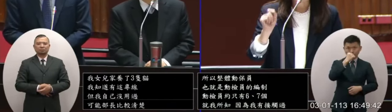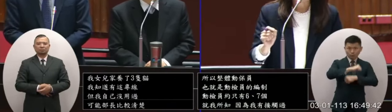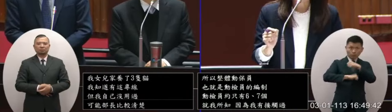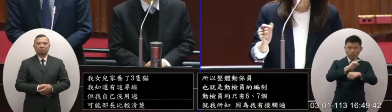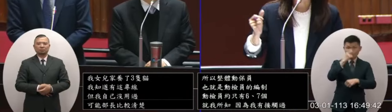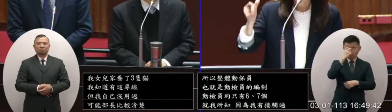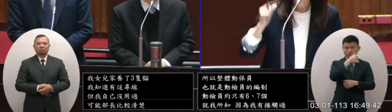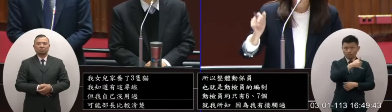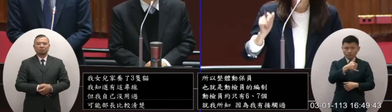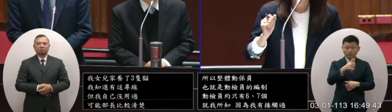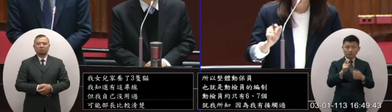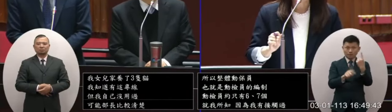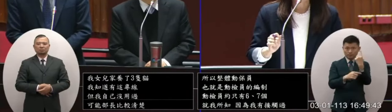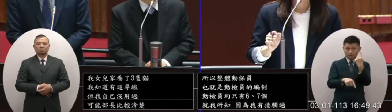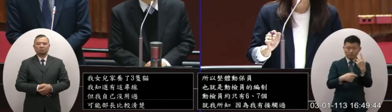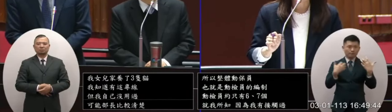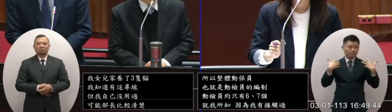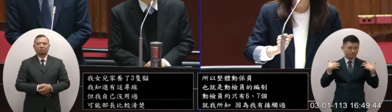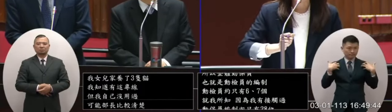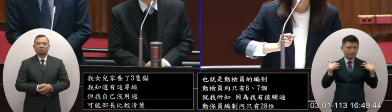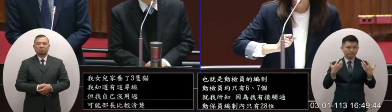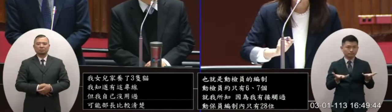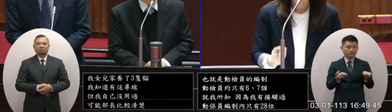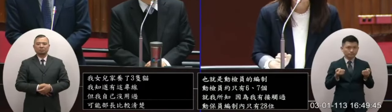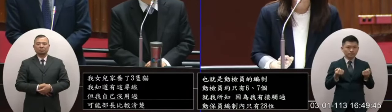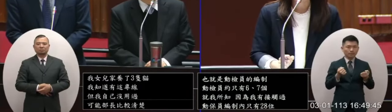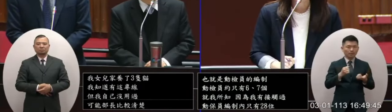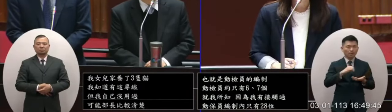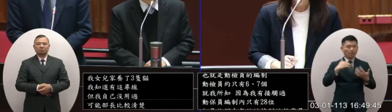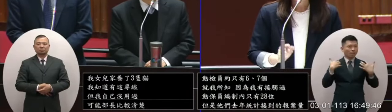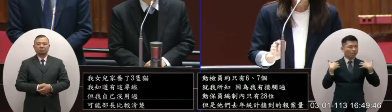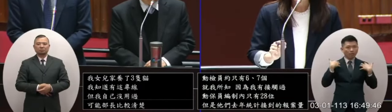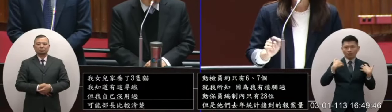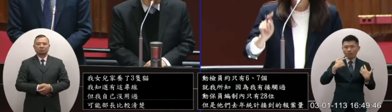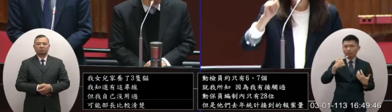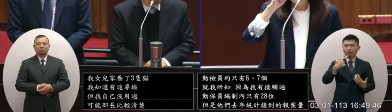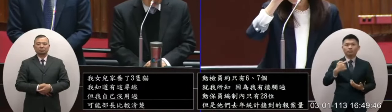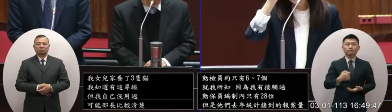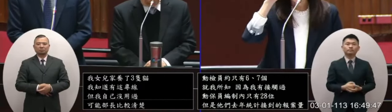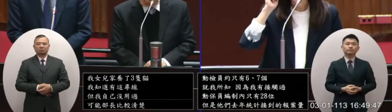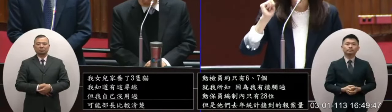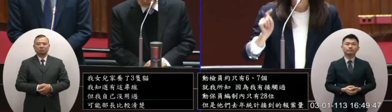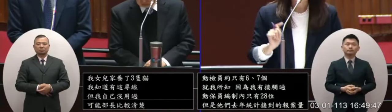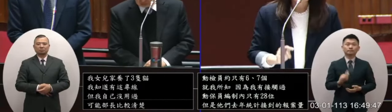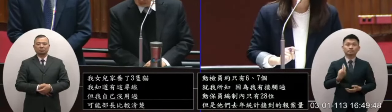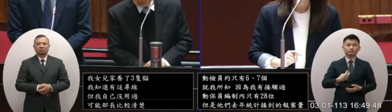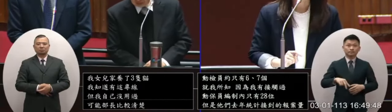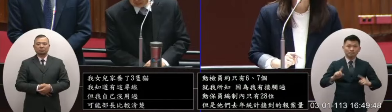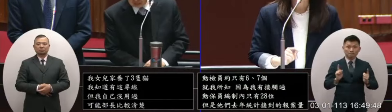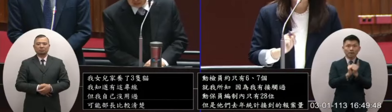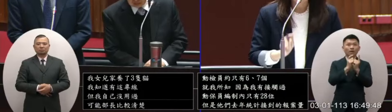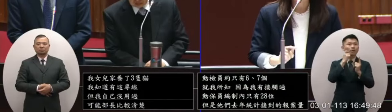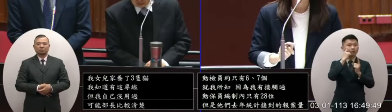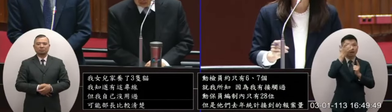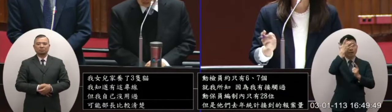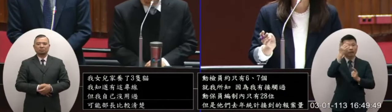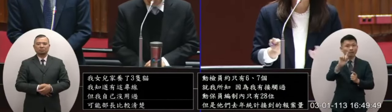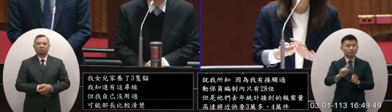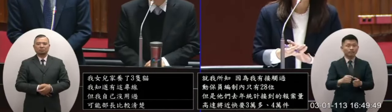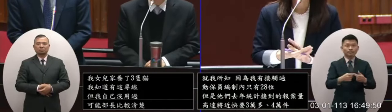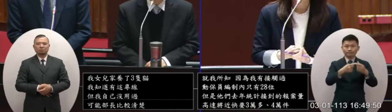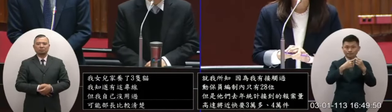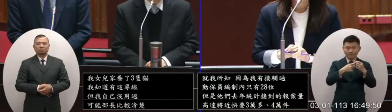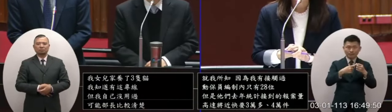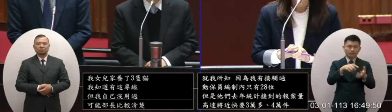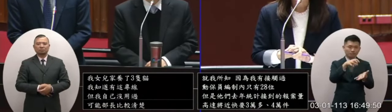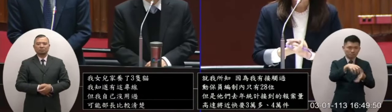的这个所身上所背负的案件其实是非常非常之多。那再来，他们立即碰到的一些困难哦，就包含第一，